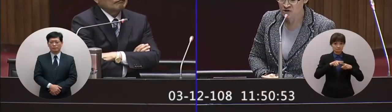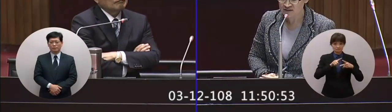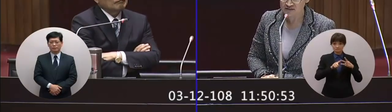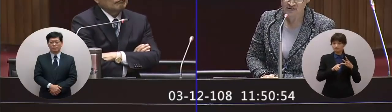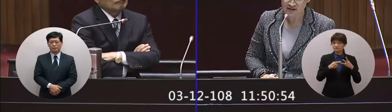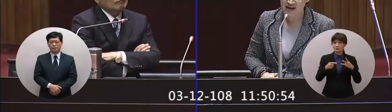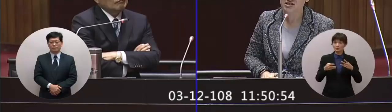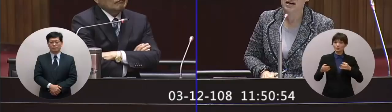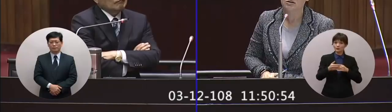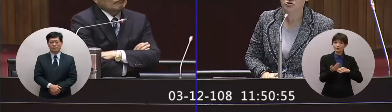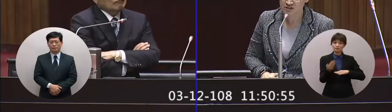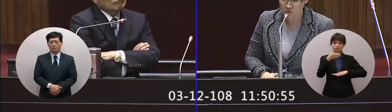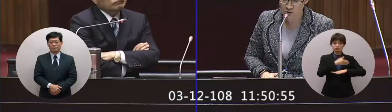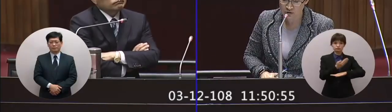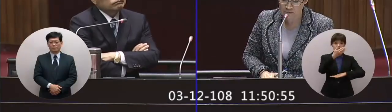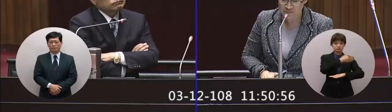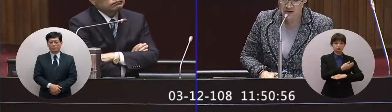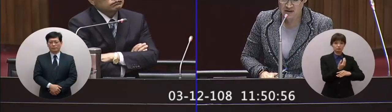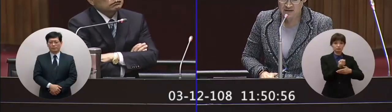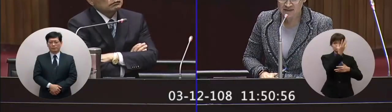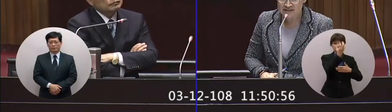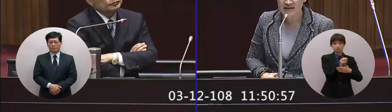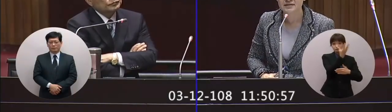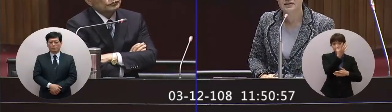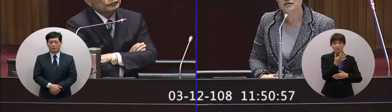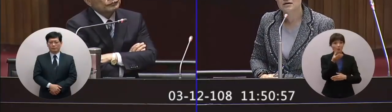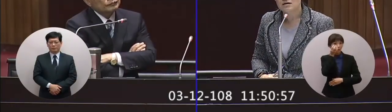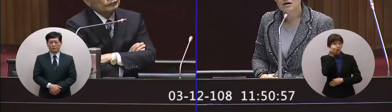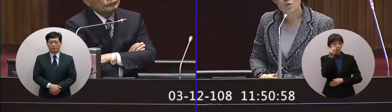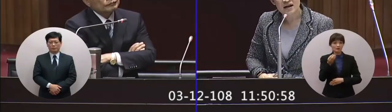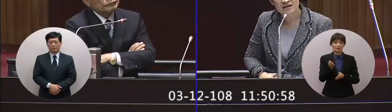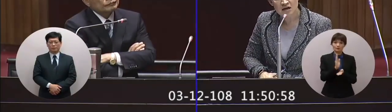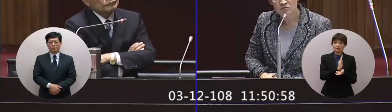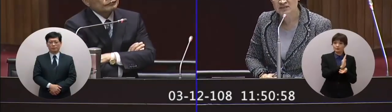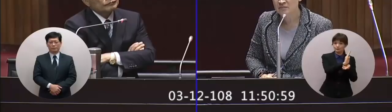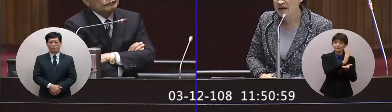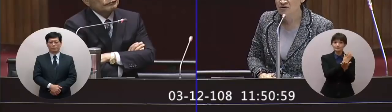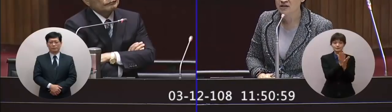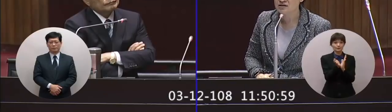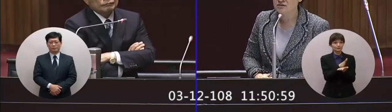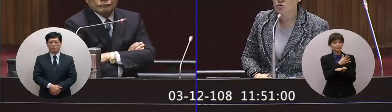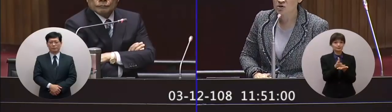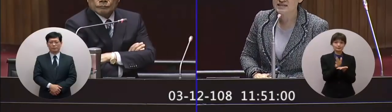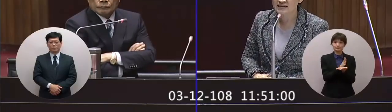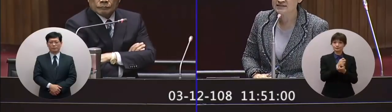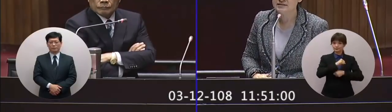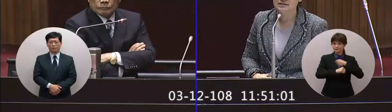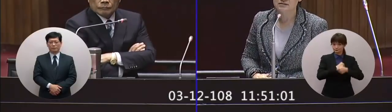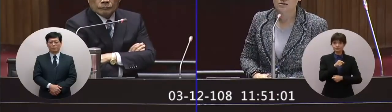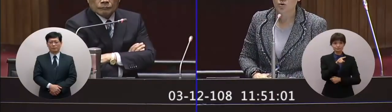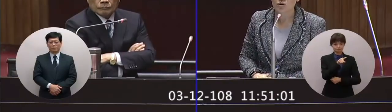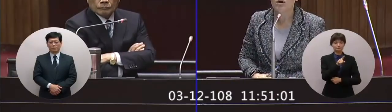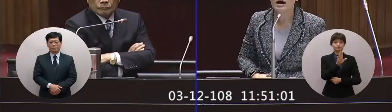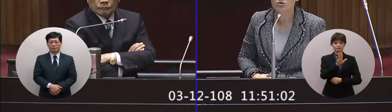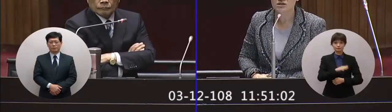金、帆船等等的海上休闲活动。那第三呢，花莲到目前没有一个国家级